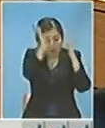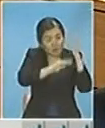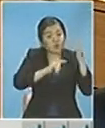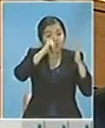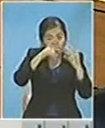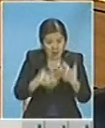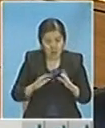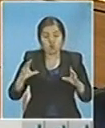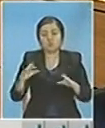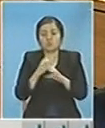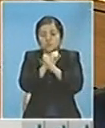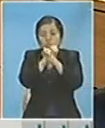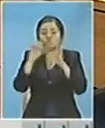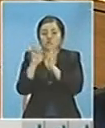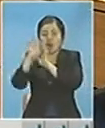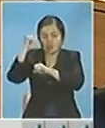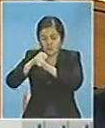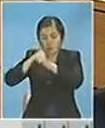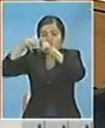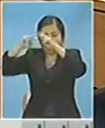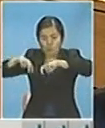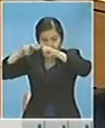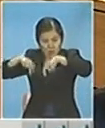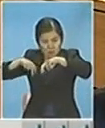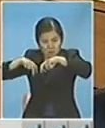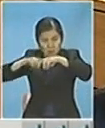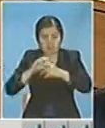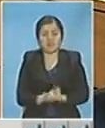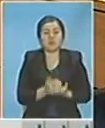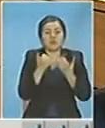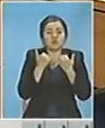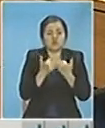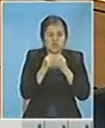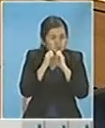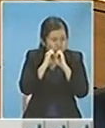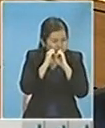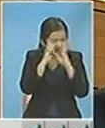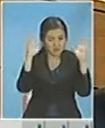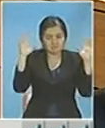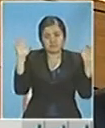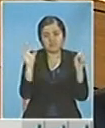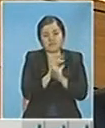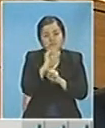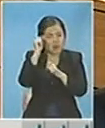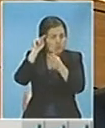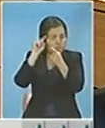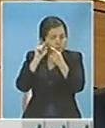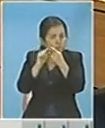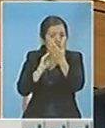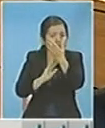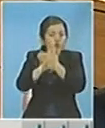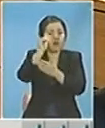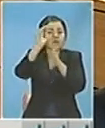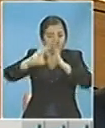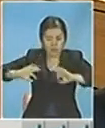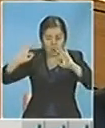เพราะจริงเนี่ยการเปล่งประกายออกของความล้ำเลิศต่างๆเนี่ยมันไปแสดงออกที่การสำรวจวิจั